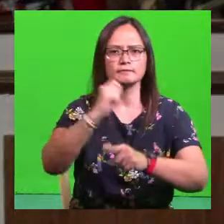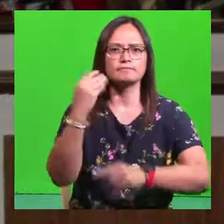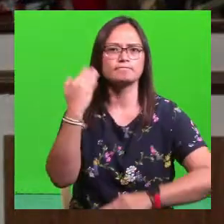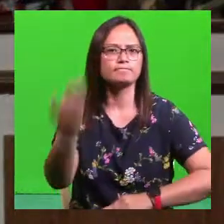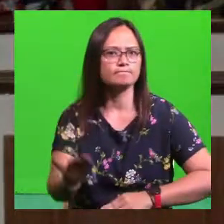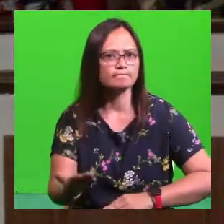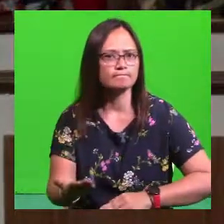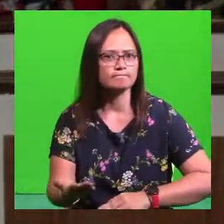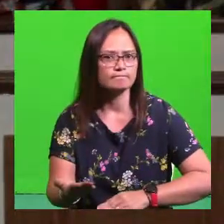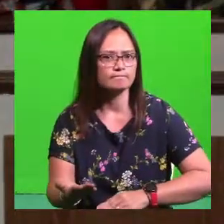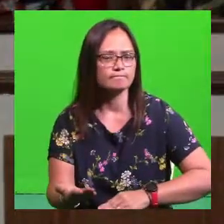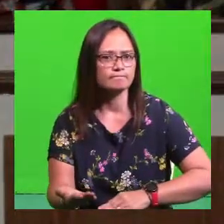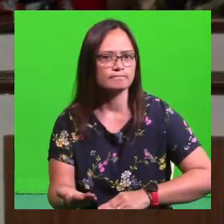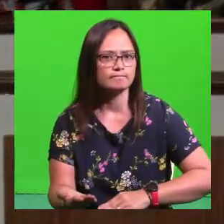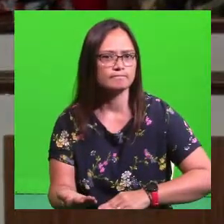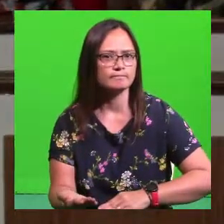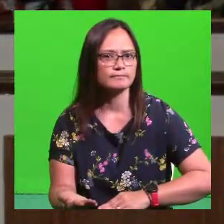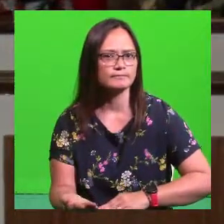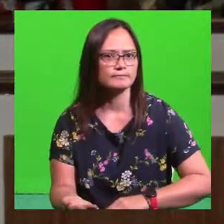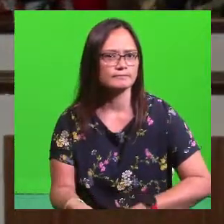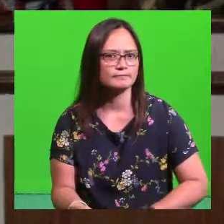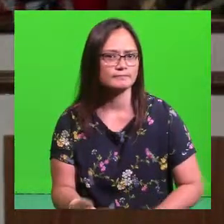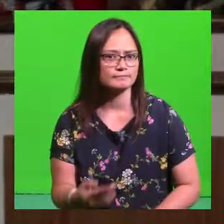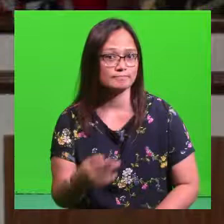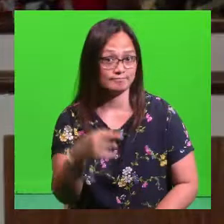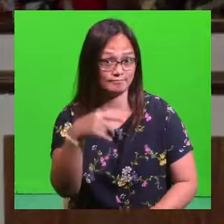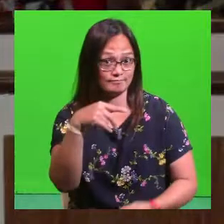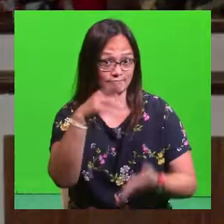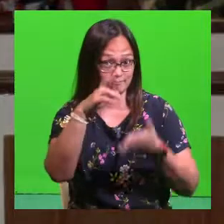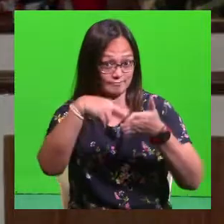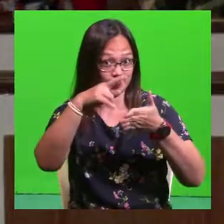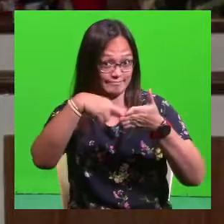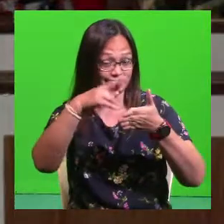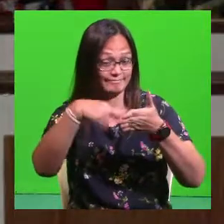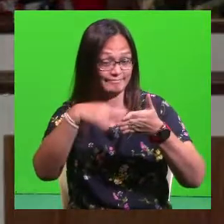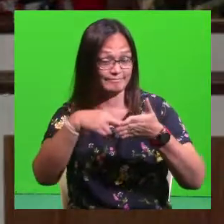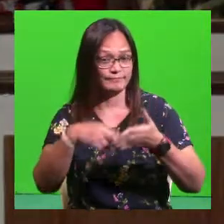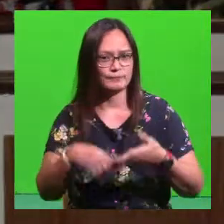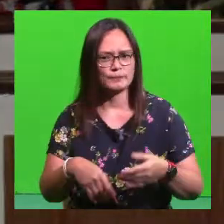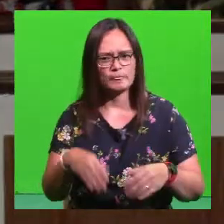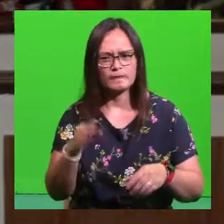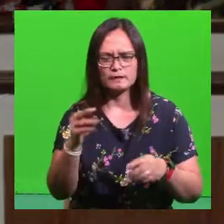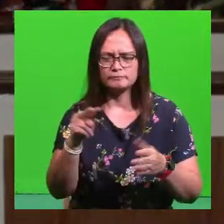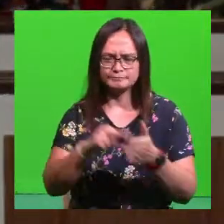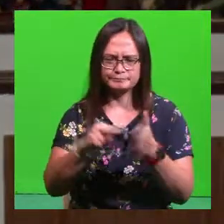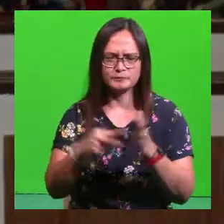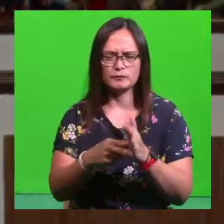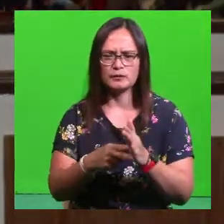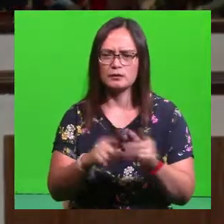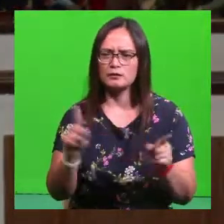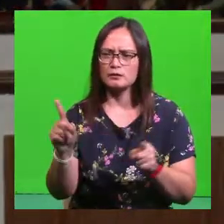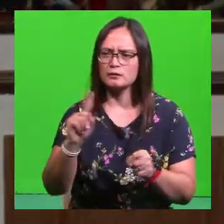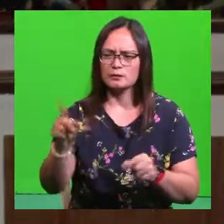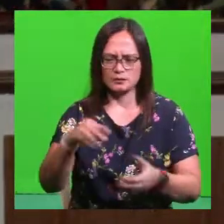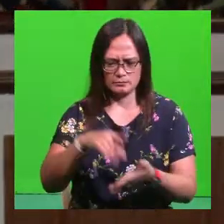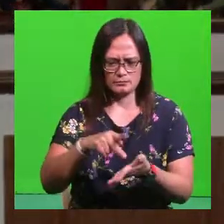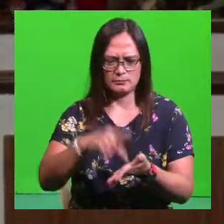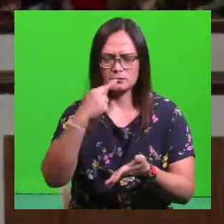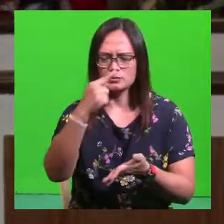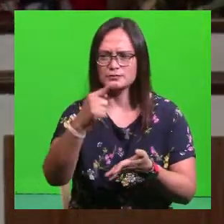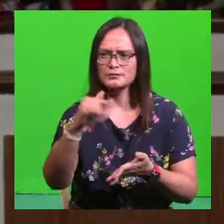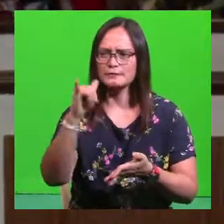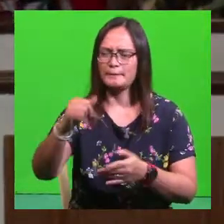Are you looking at this? Ibig sabihin na sinasabi ni Apostle Pablo ito, ang pinakatugatog ng lahat ng